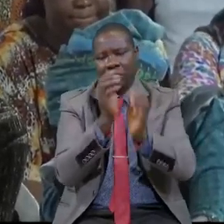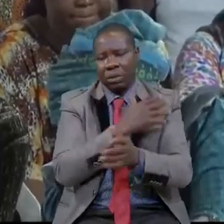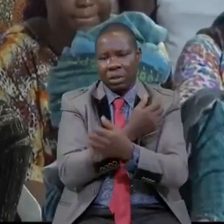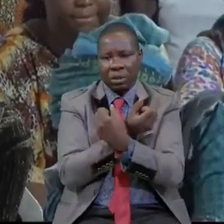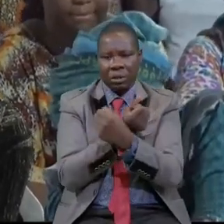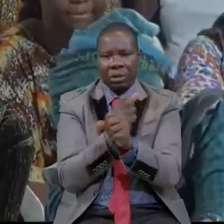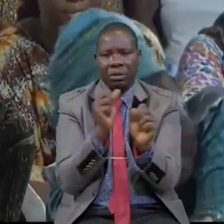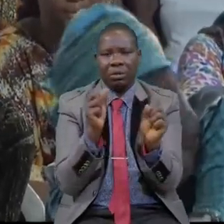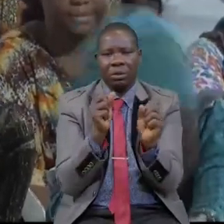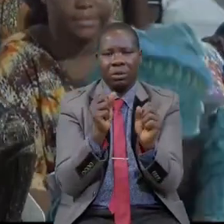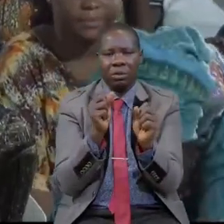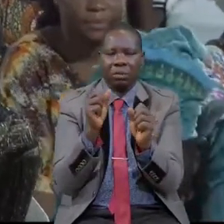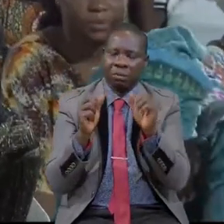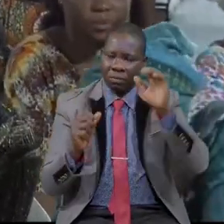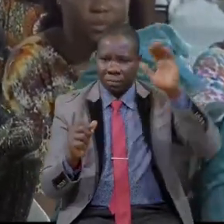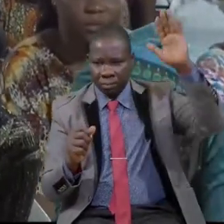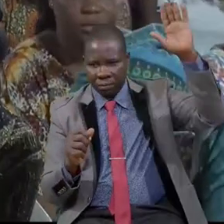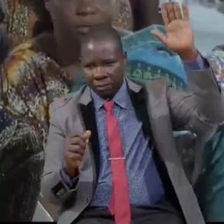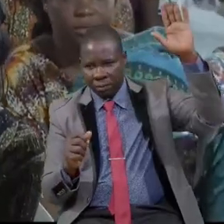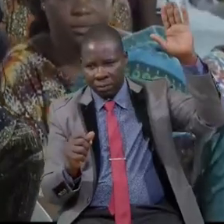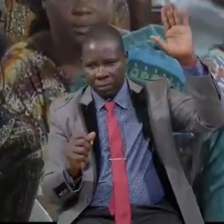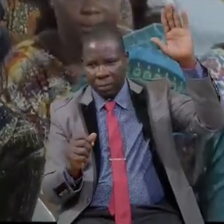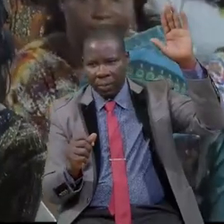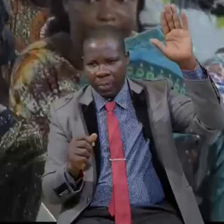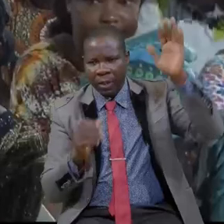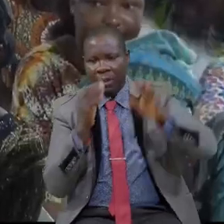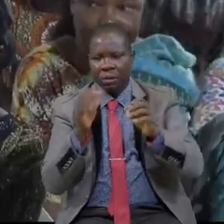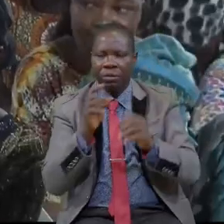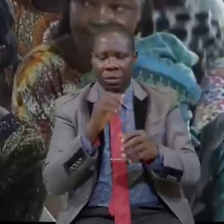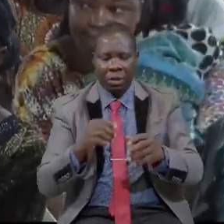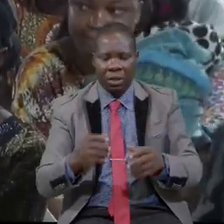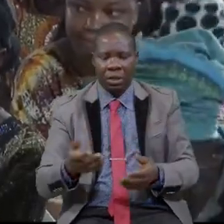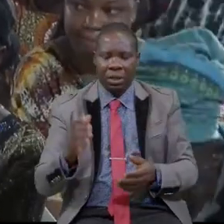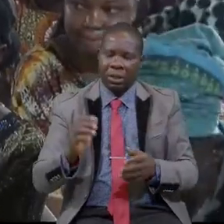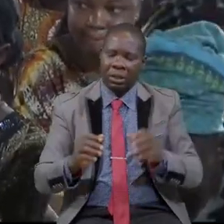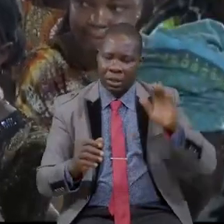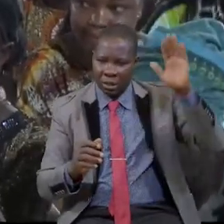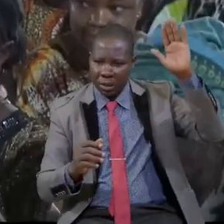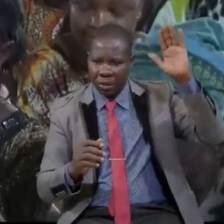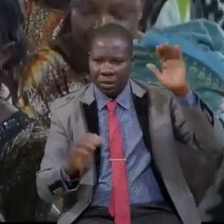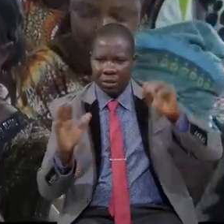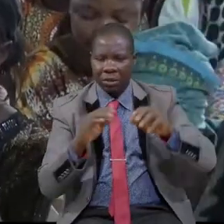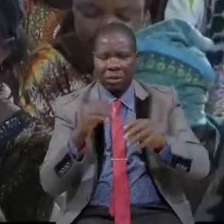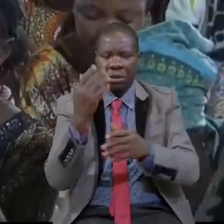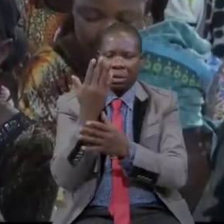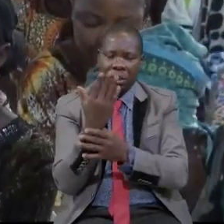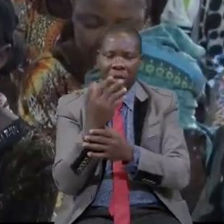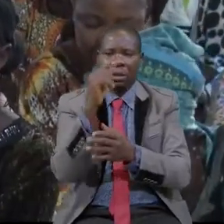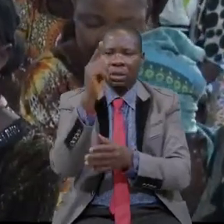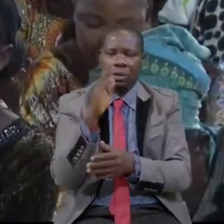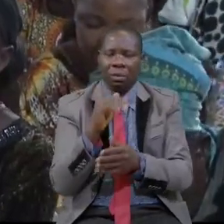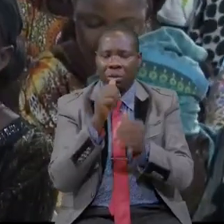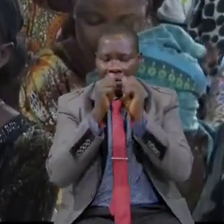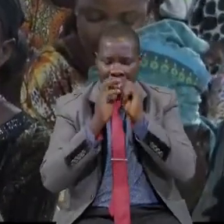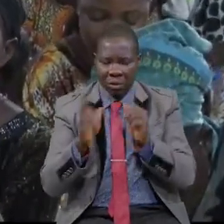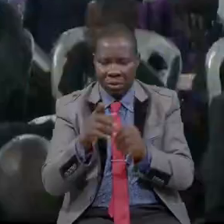total. Comme tu lèves la main. Si tu lèves la main, que Dieu te bénisse. Mets-toi debout. Nous allons prier